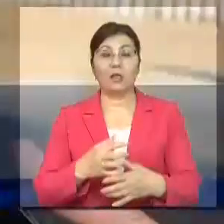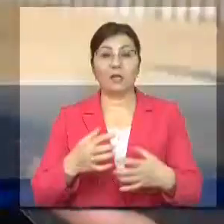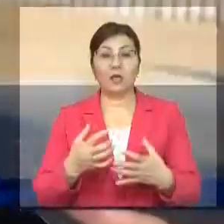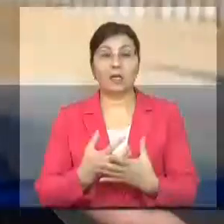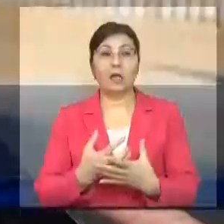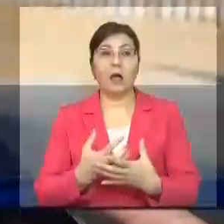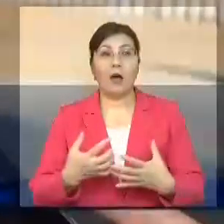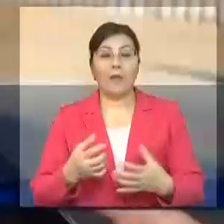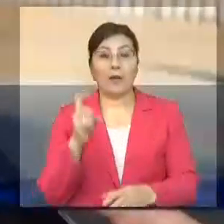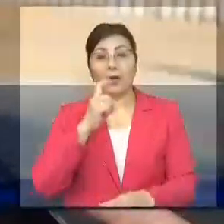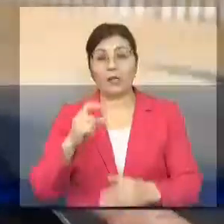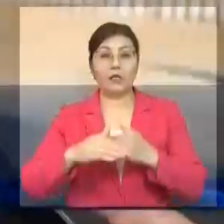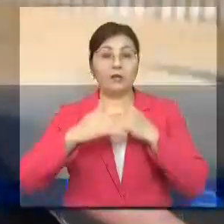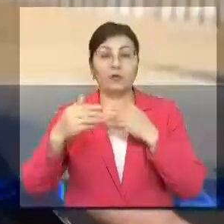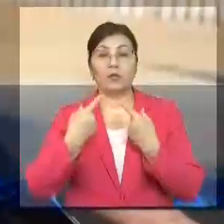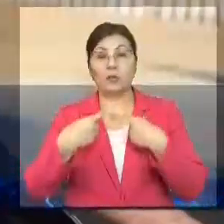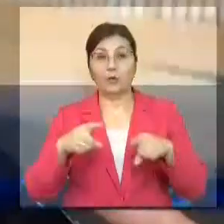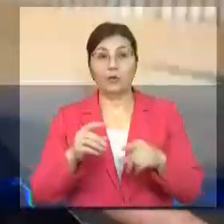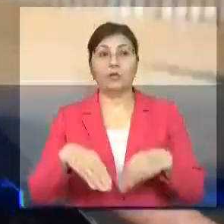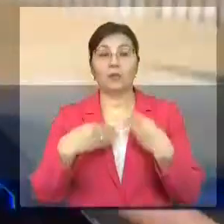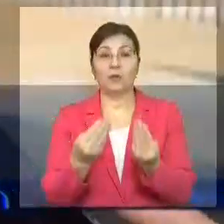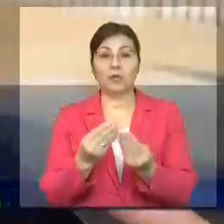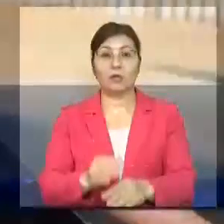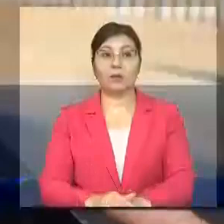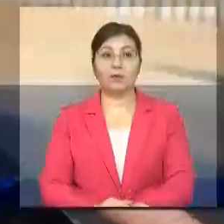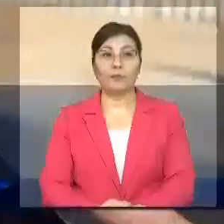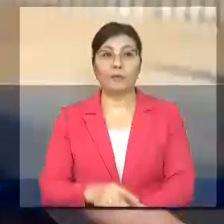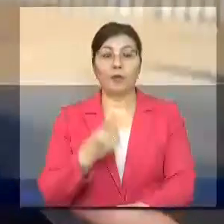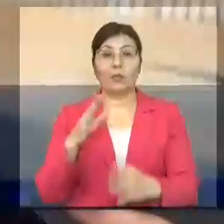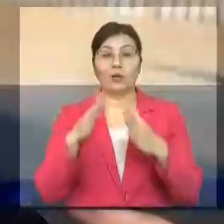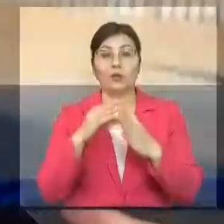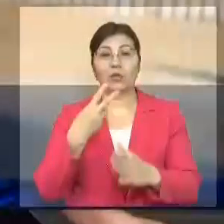хозяйственный дворлар бөлек болсын деп оларға тағы да. Сонда бір үйге 20 сотық беріп тұрмыз.